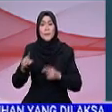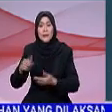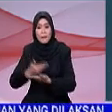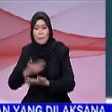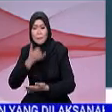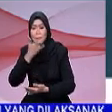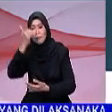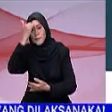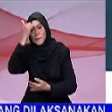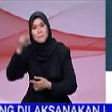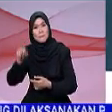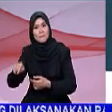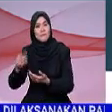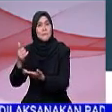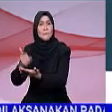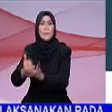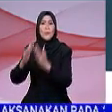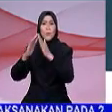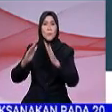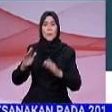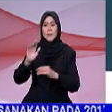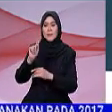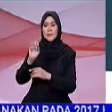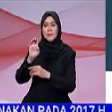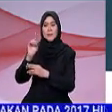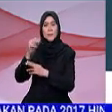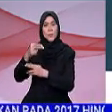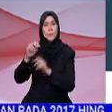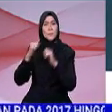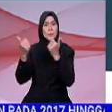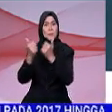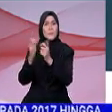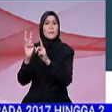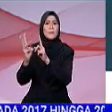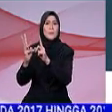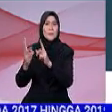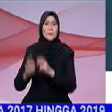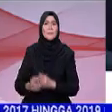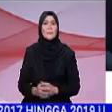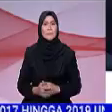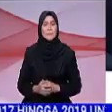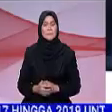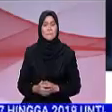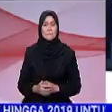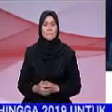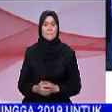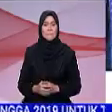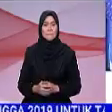piatu, terutama yang menghuni rumah teduh atau pertubuhan kebajikan.